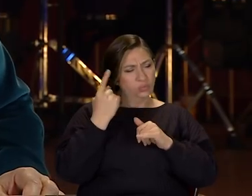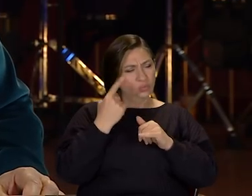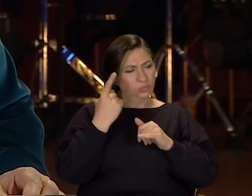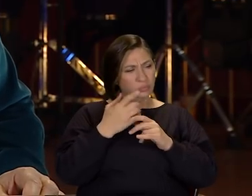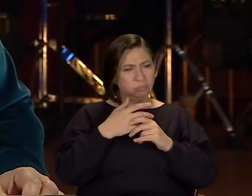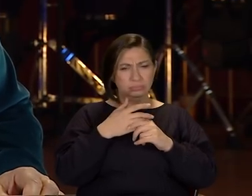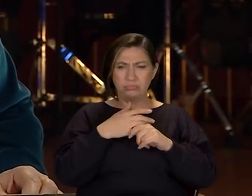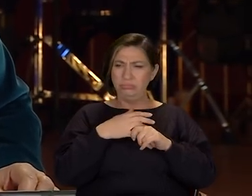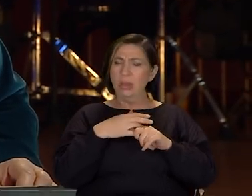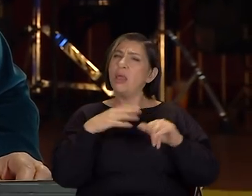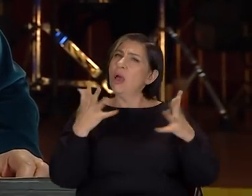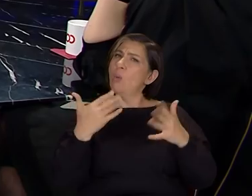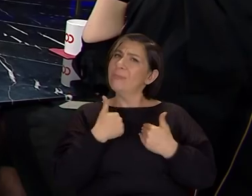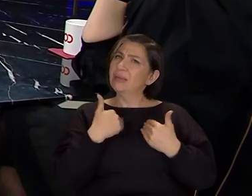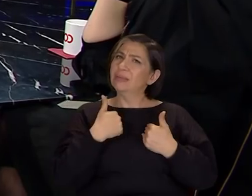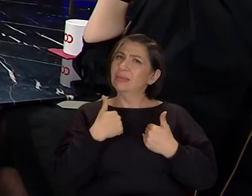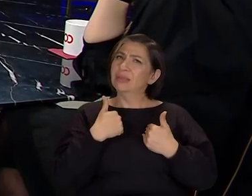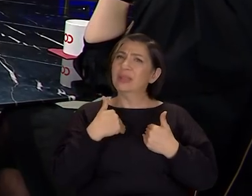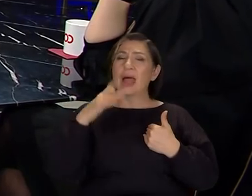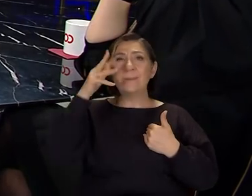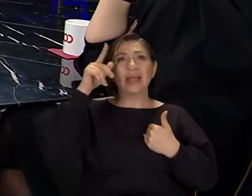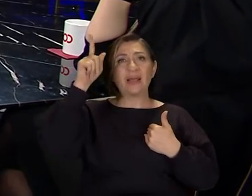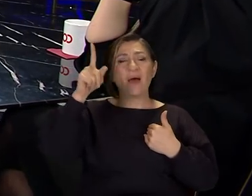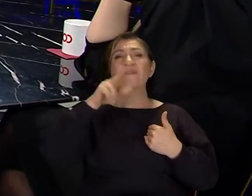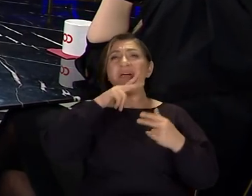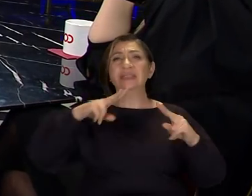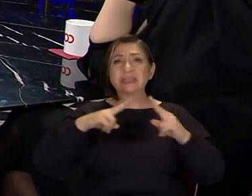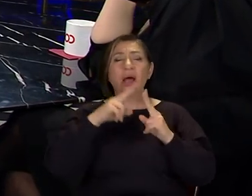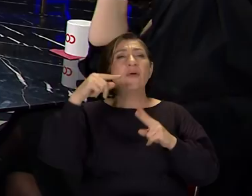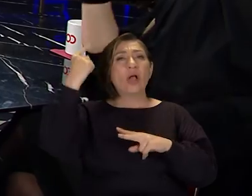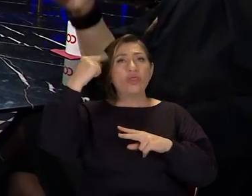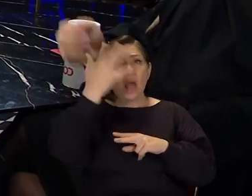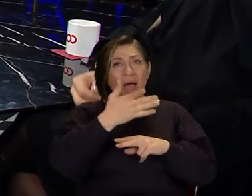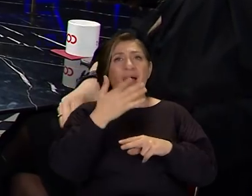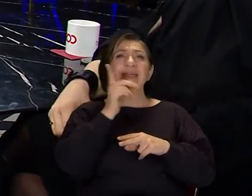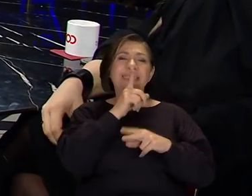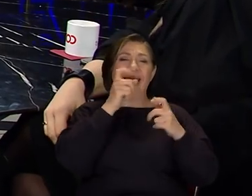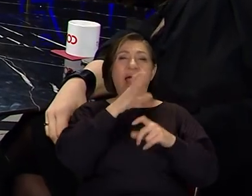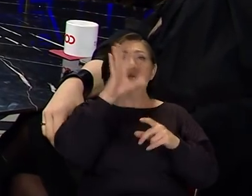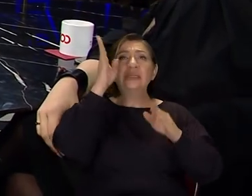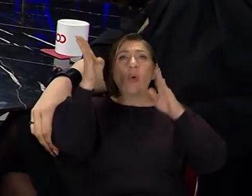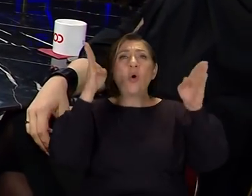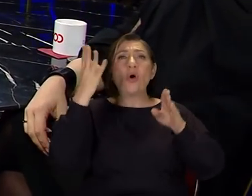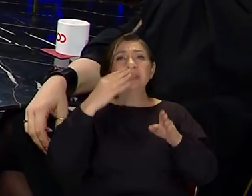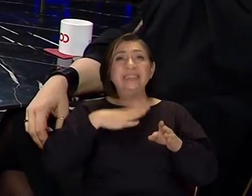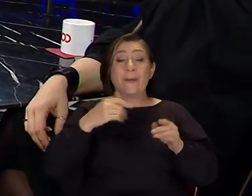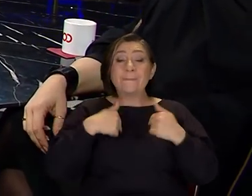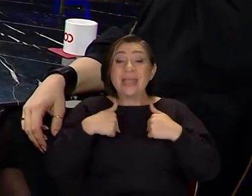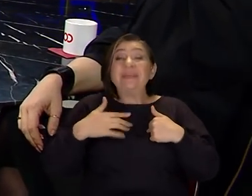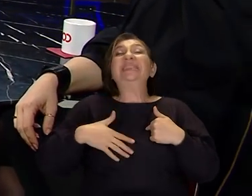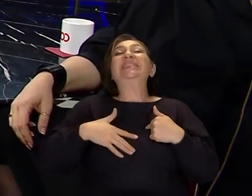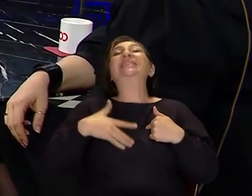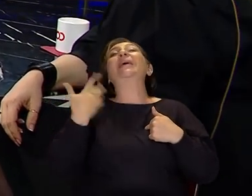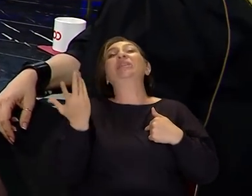yani yahu ben New York'ta, Paris'te, Londra'da, hani dünyada herkesin olmak isteyeceği ama benim olmak